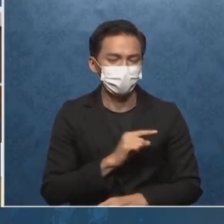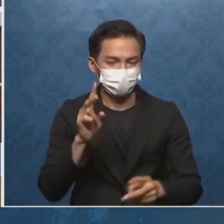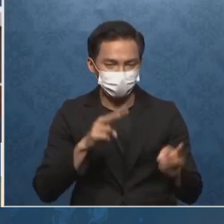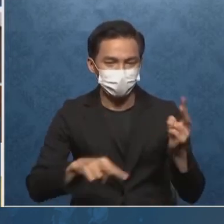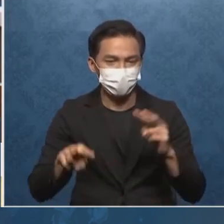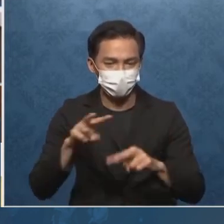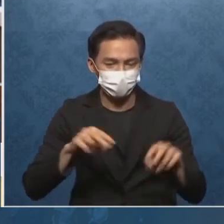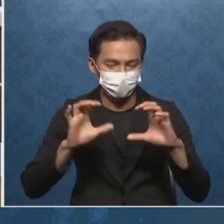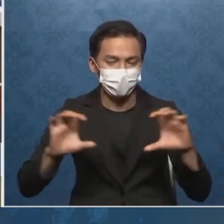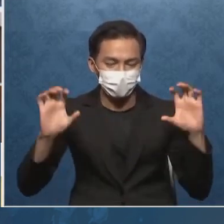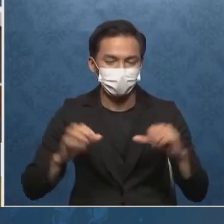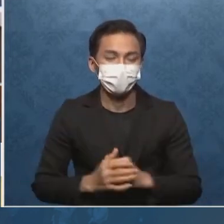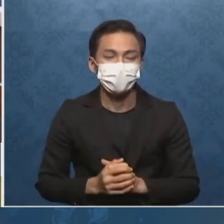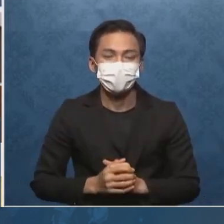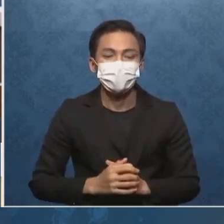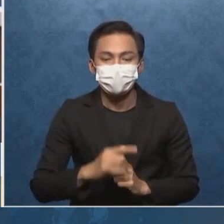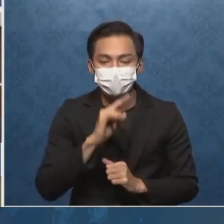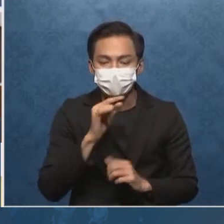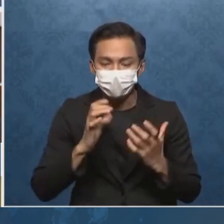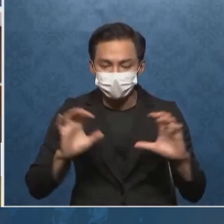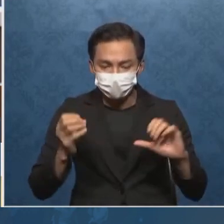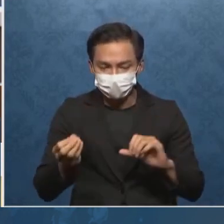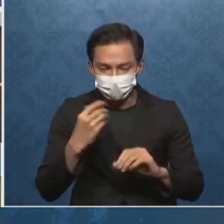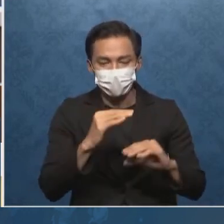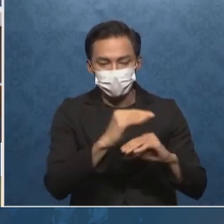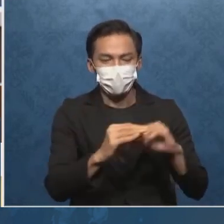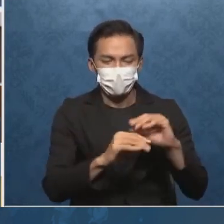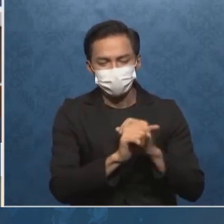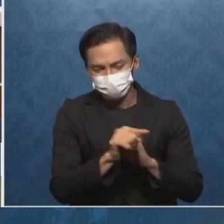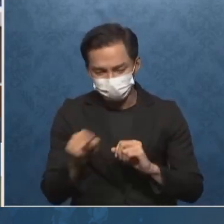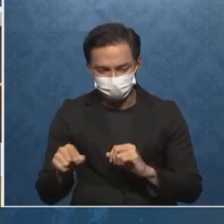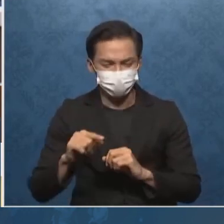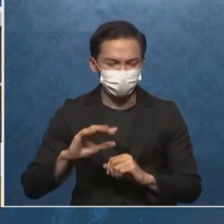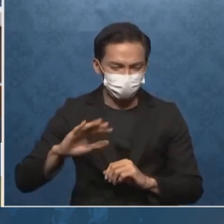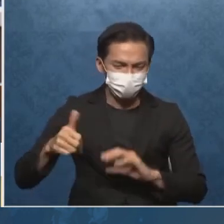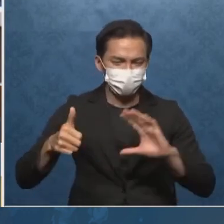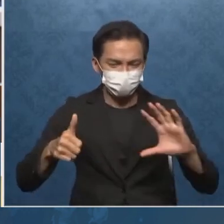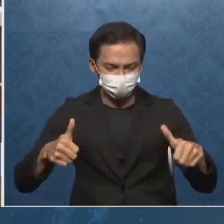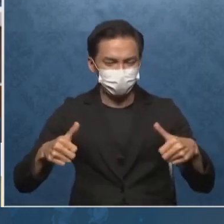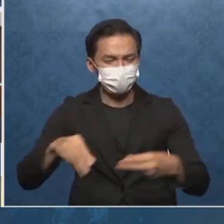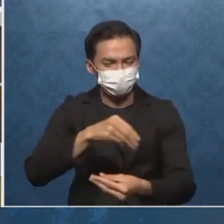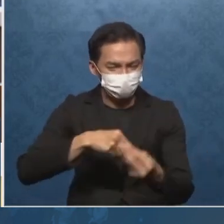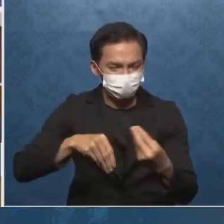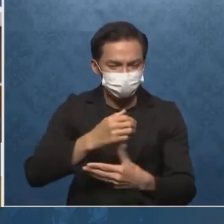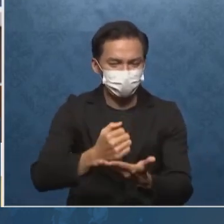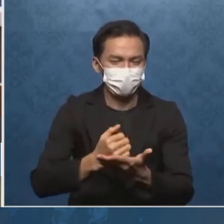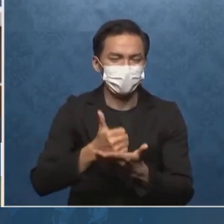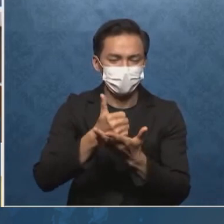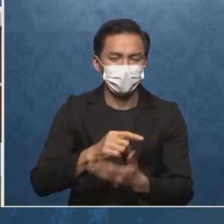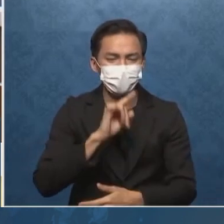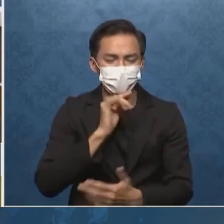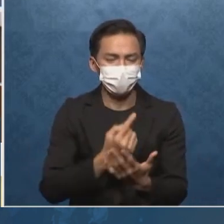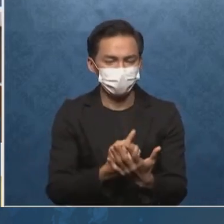รัฐบาลถ้ารัฐบาลๆอ้าโครงการเหล่านี้จะนำไปสู่การฟื้นฟูการแก้วิกฤตผมในฐานะผู้